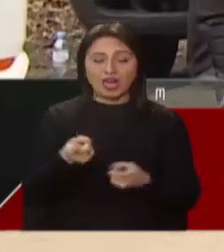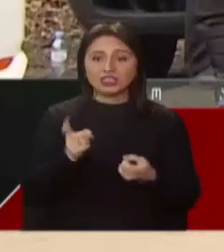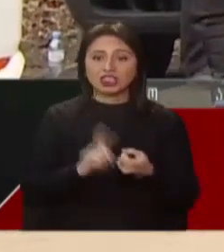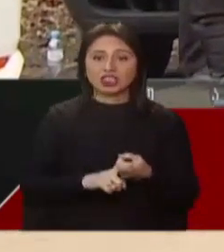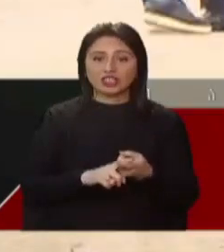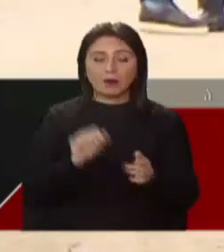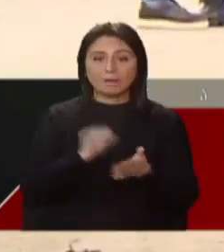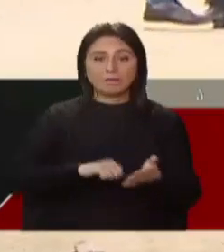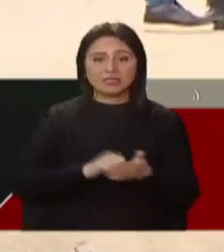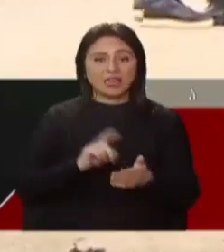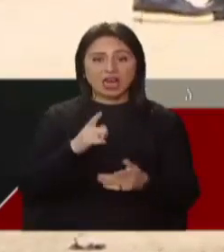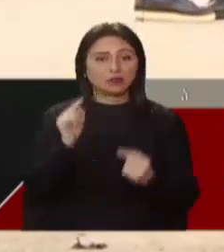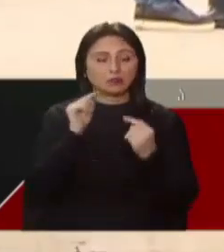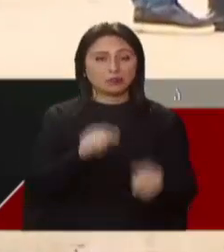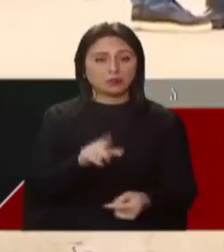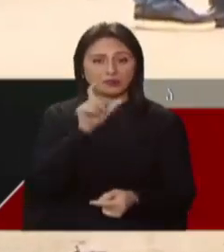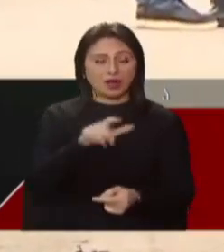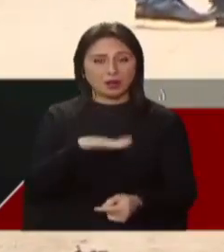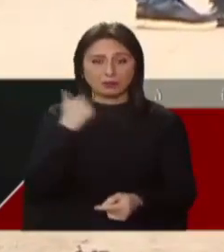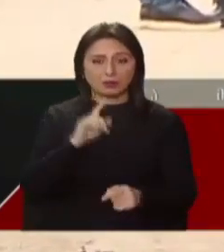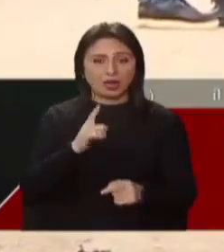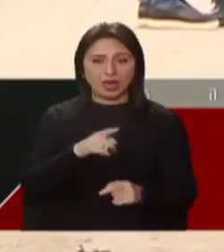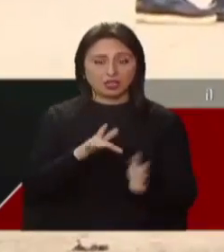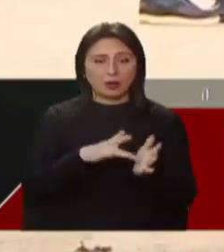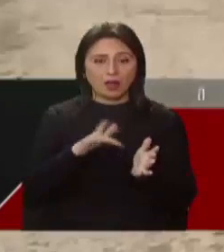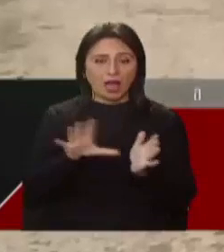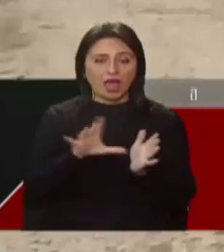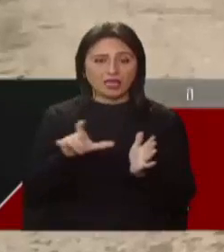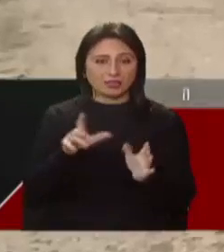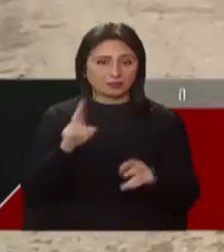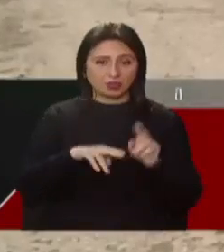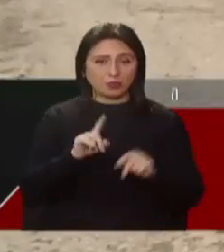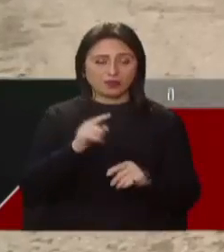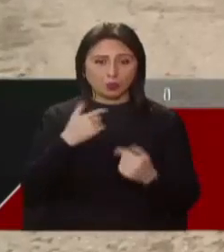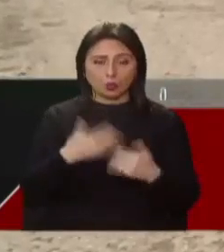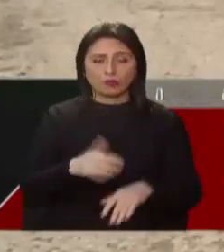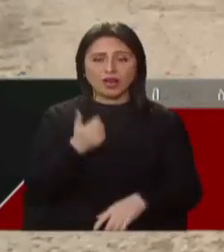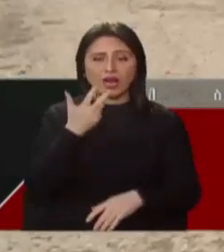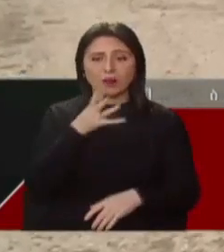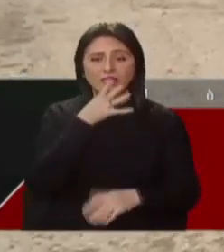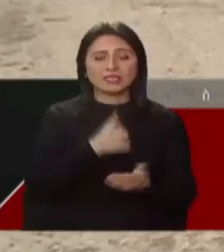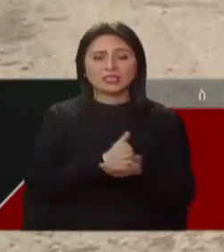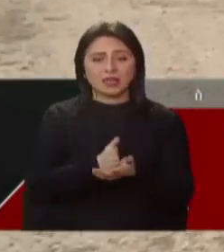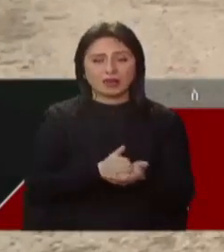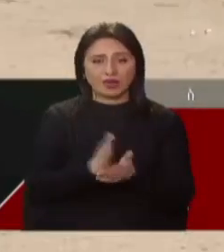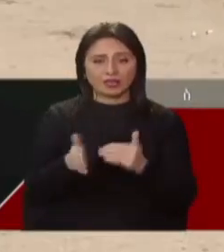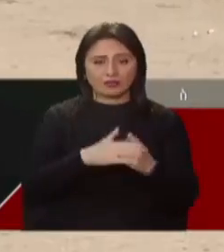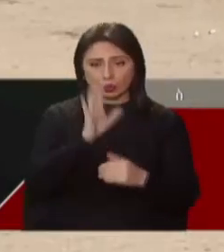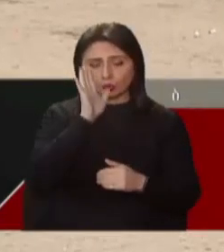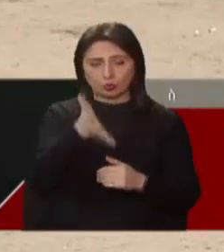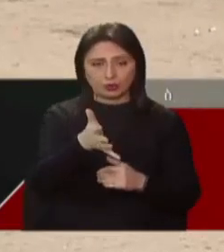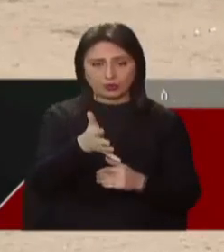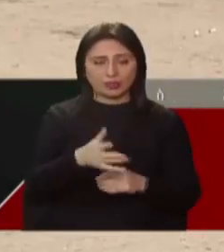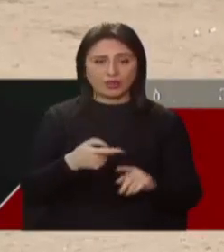შეეხება მიზეს თუ რატომ აპროტესტებს ადგილობრივი მოსახლეობა ჰესის მშენებლობას, აგერ უკვე რამდენი წელია, დაახლოებით 5